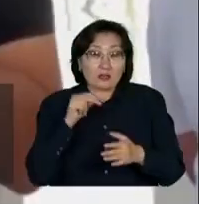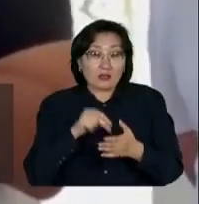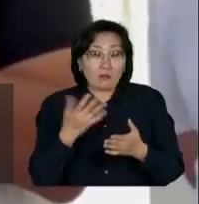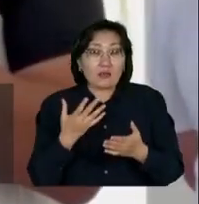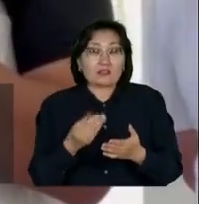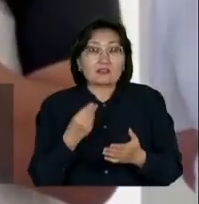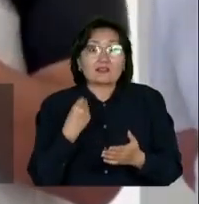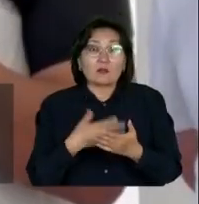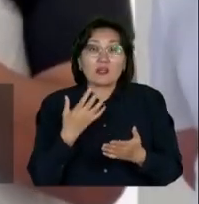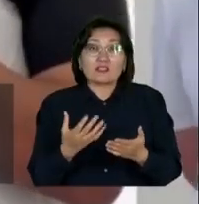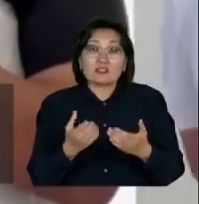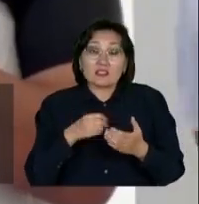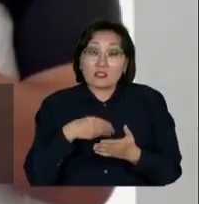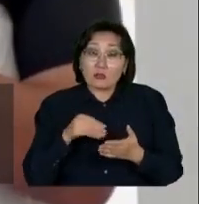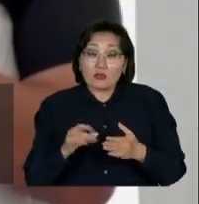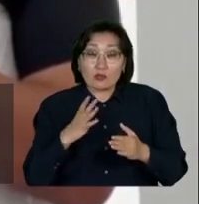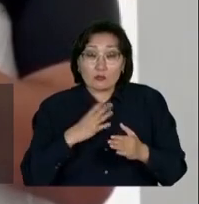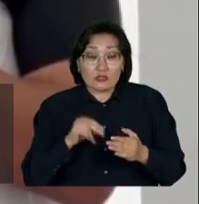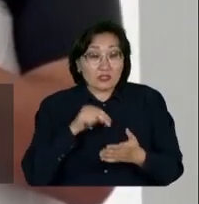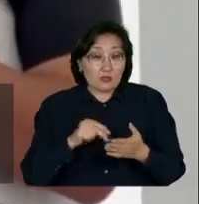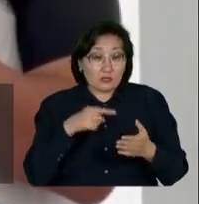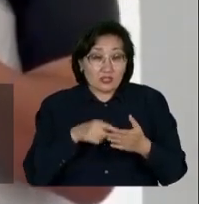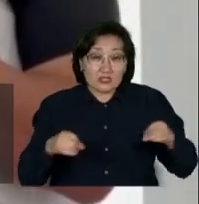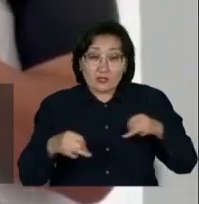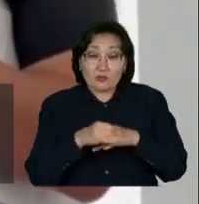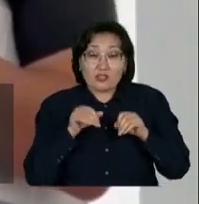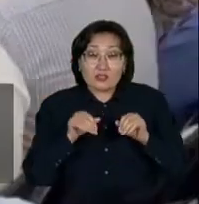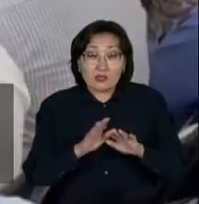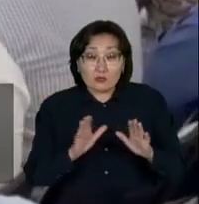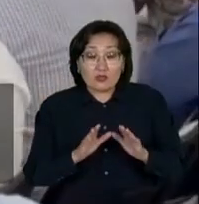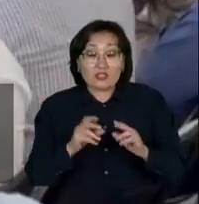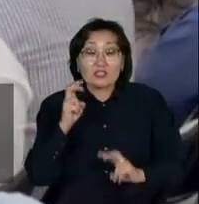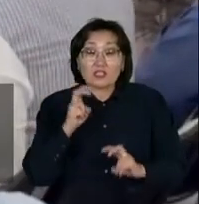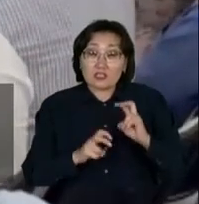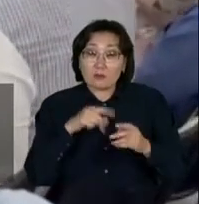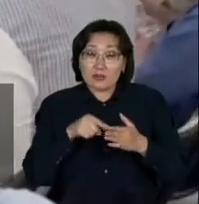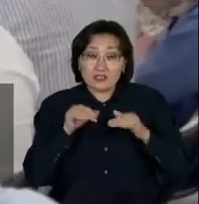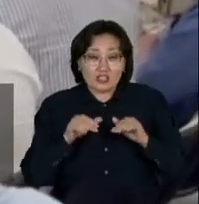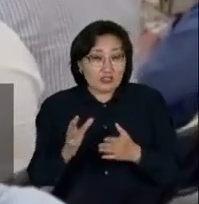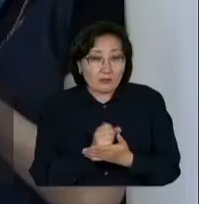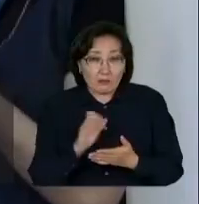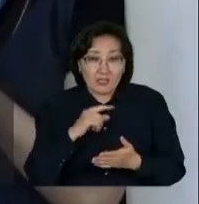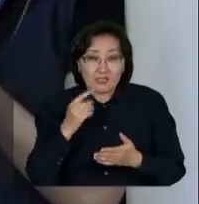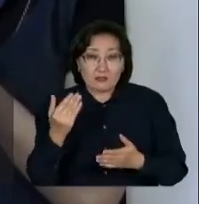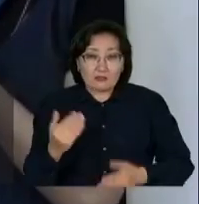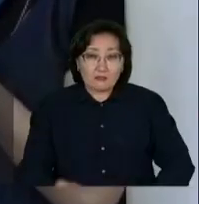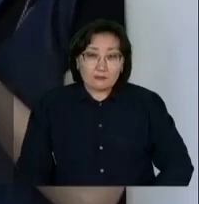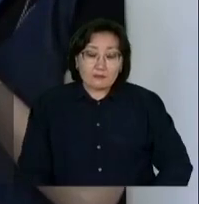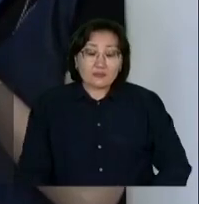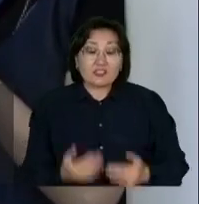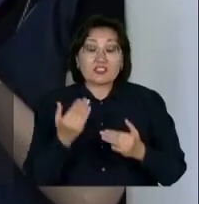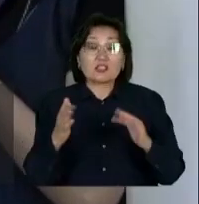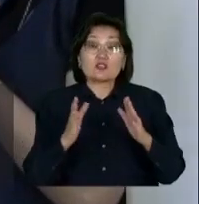қалуға мәжбүр. Кездесуге келген тұрғындар тариф мәселесі реттелмесе, кәсіпорындағы мәселе шешімін таппайды деді. Сіздерден сұрап